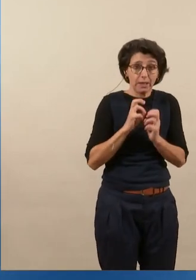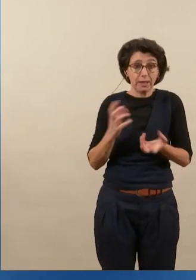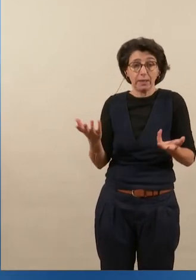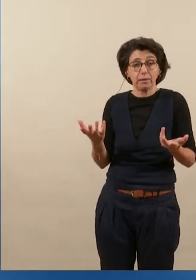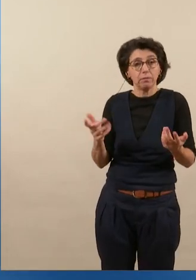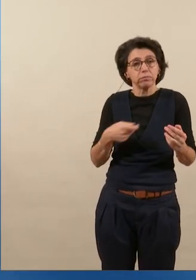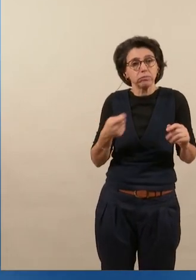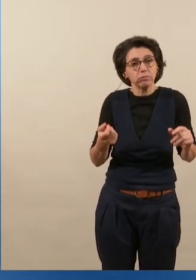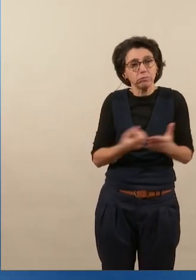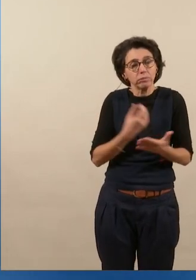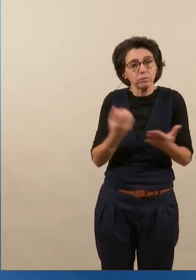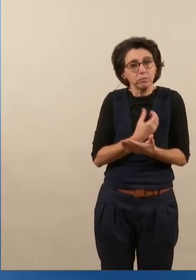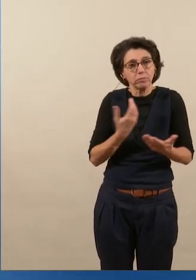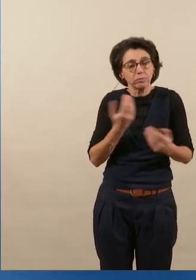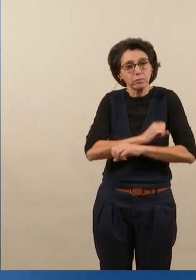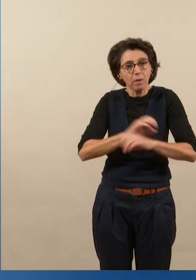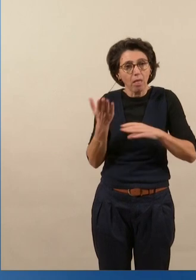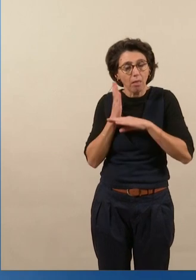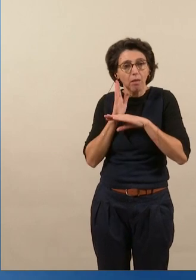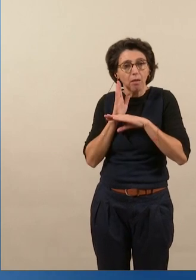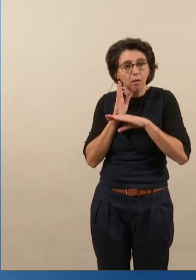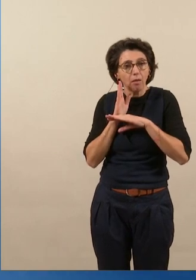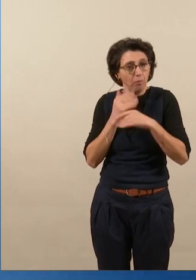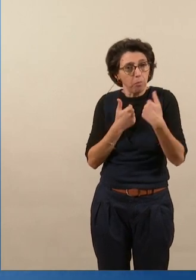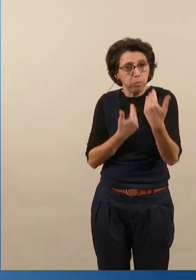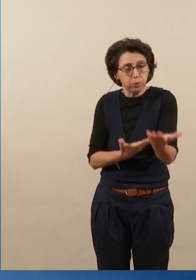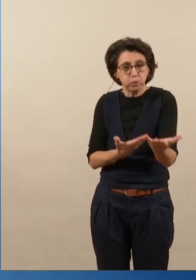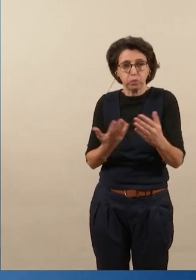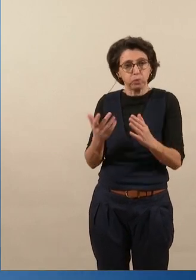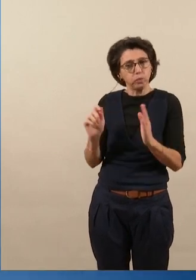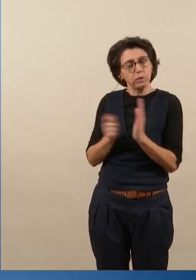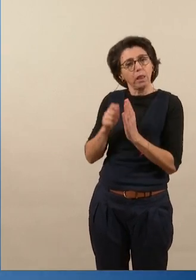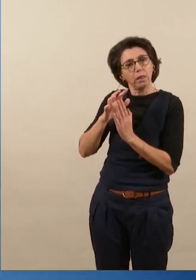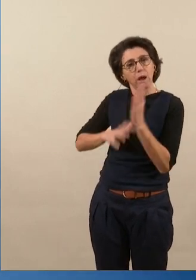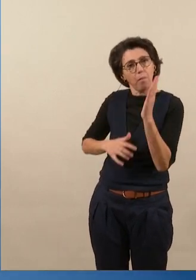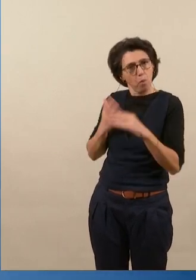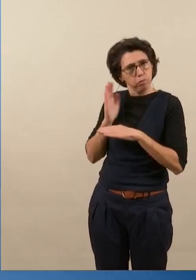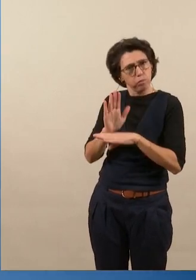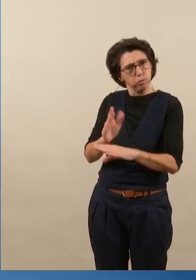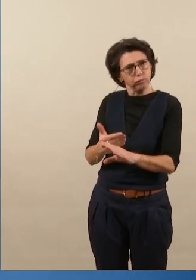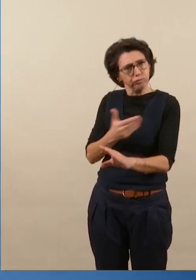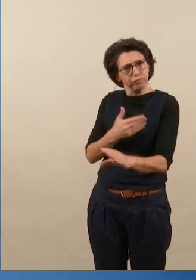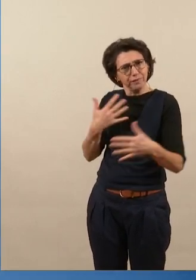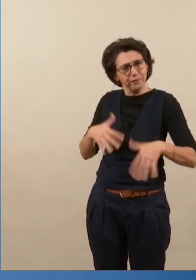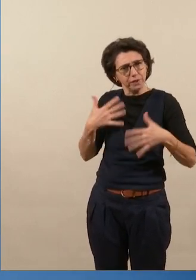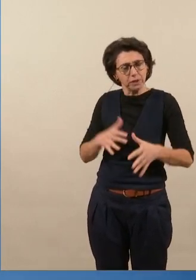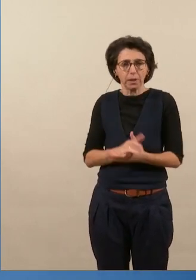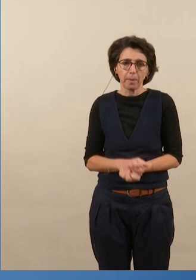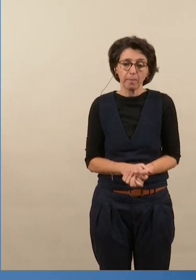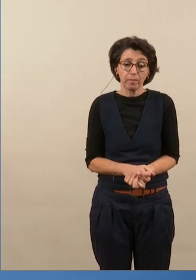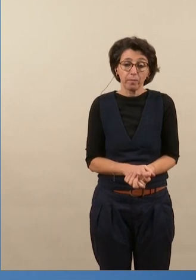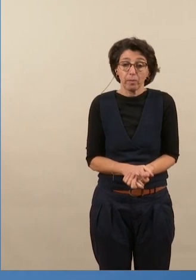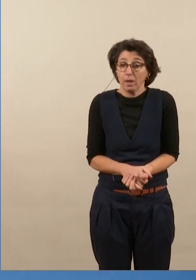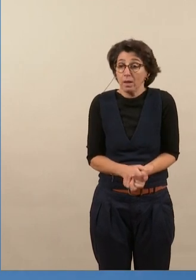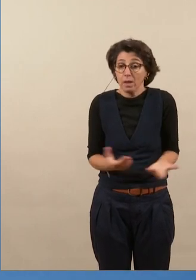ont été proposé hein dans dans le rapport et ont été présentés qui permettent de main ir